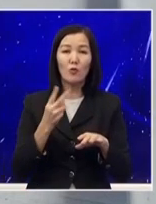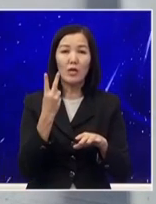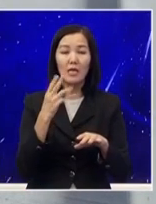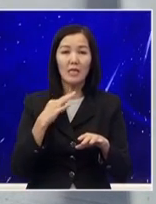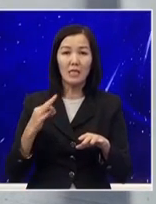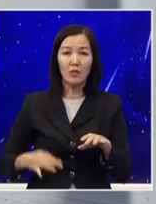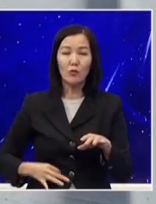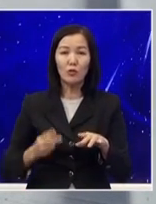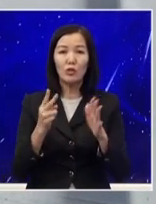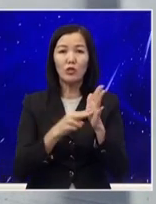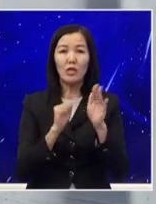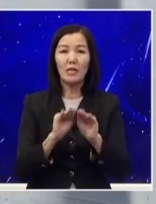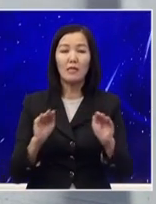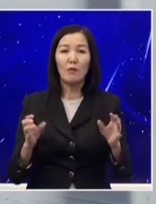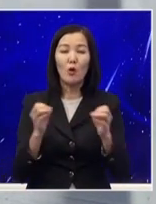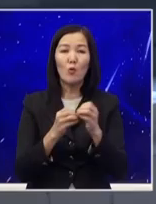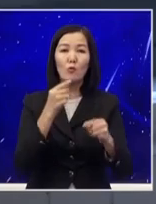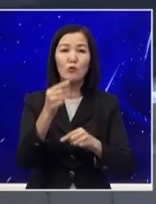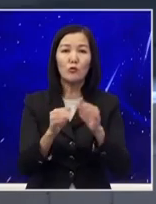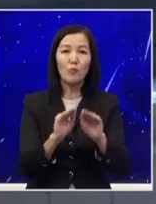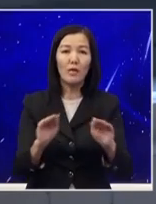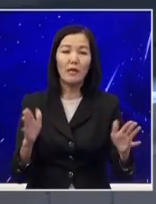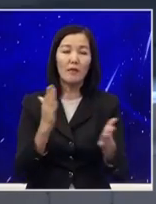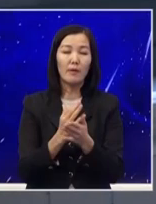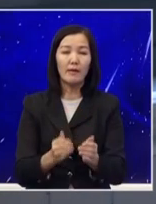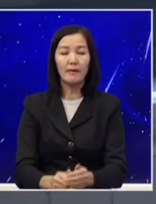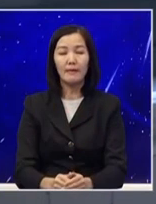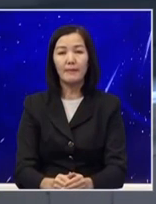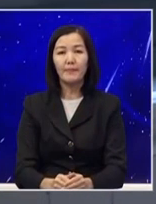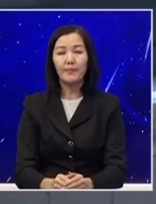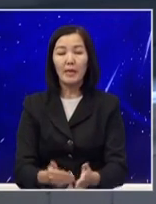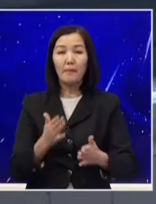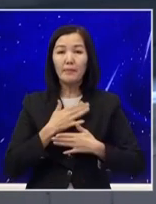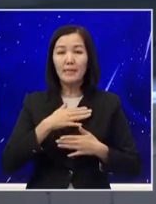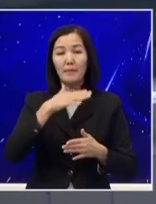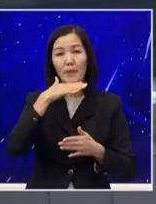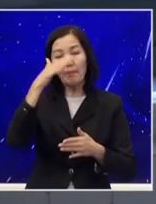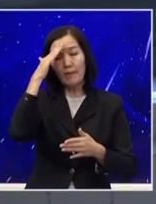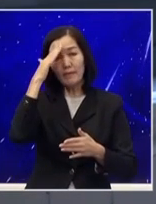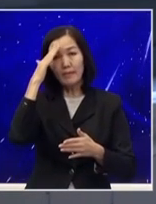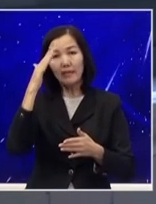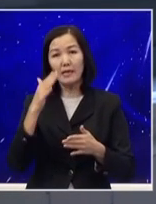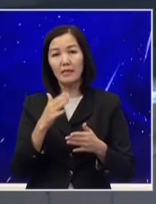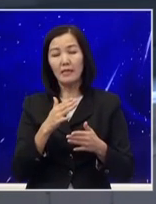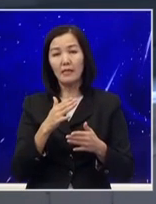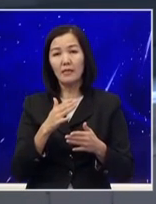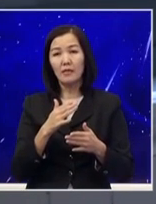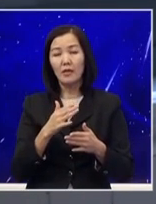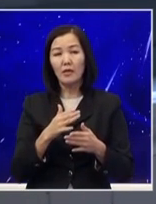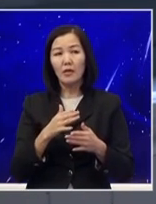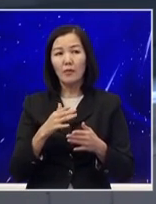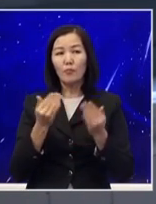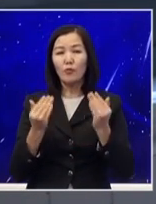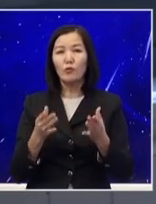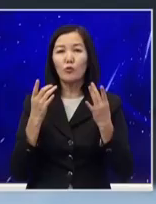өсіріп, жеті немере, он шөбере сүйіп өсірді. Егеубек Далбағаев әкеміз көзі тірісінде бүгін 19-42 күні